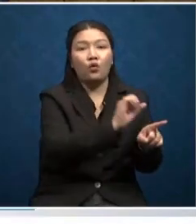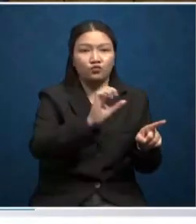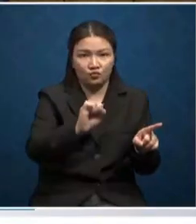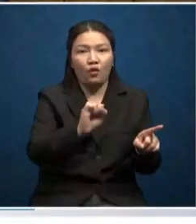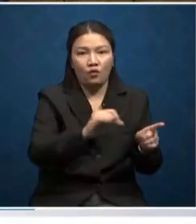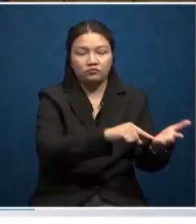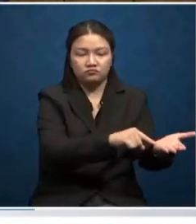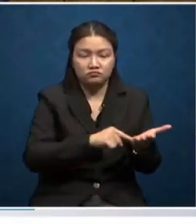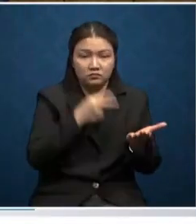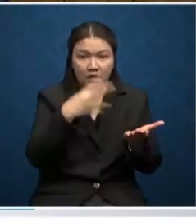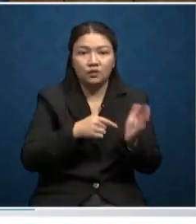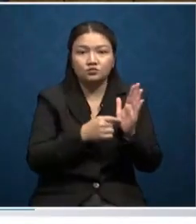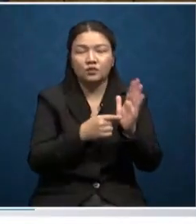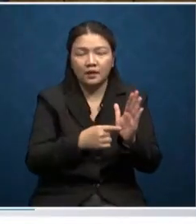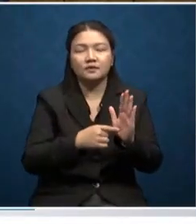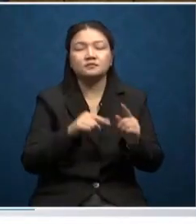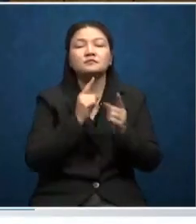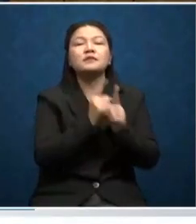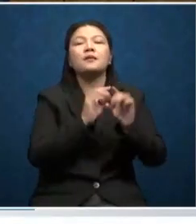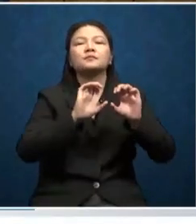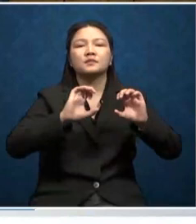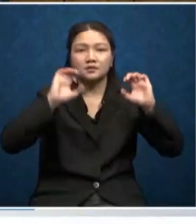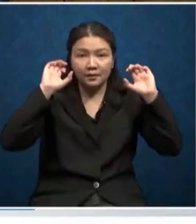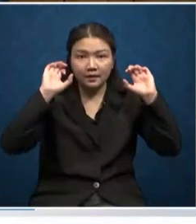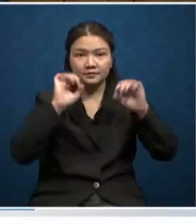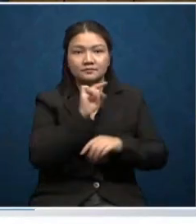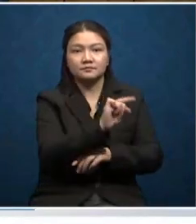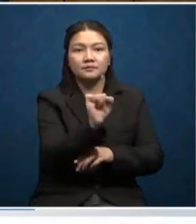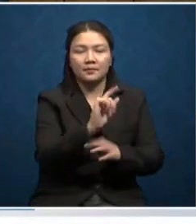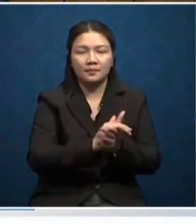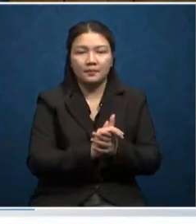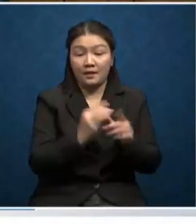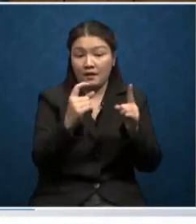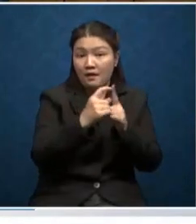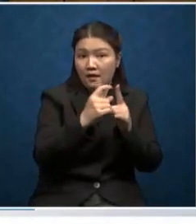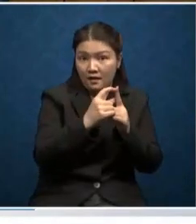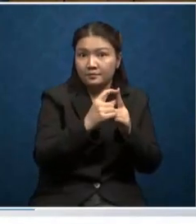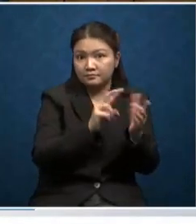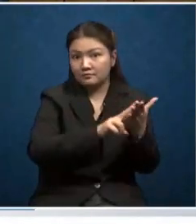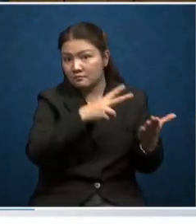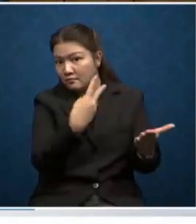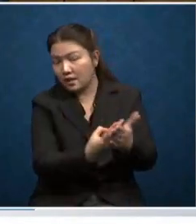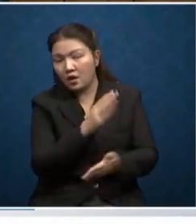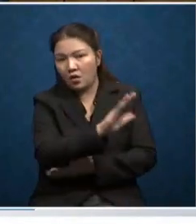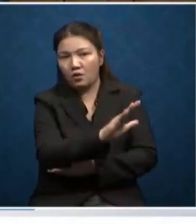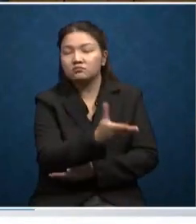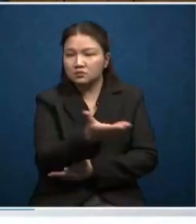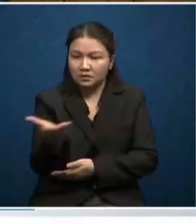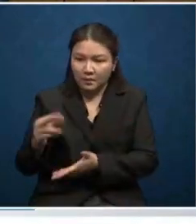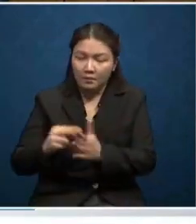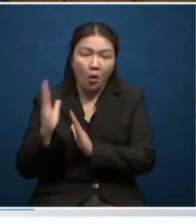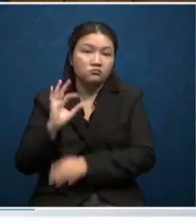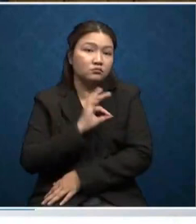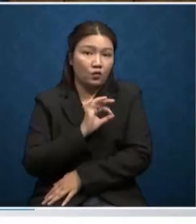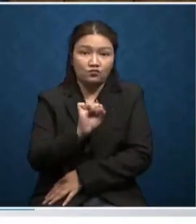เฉพาะร่างของรัฐบาลเนี่ยนะครับคำแปลยติของท่านสมาชิกผู้สงวนคำปป